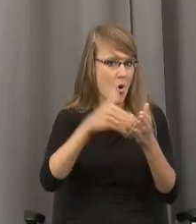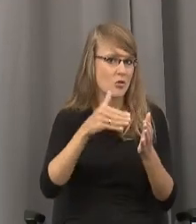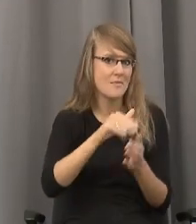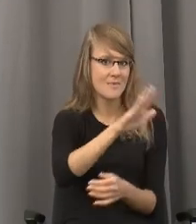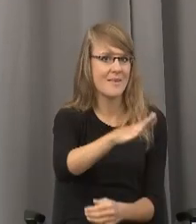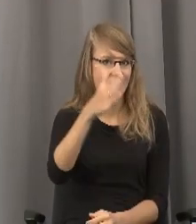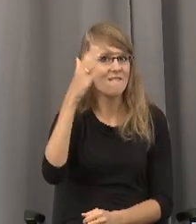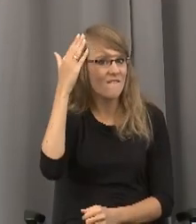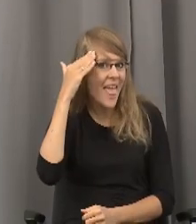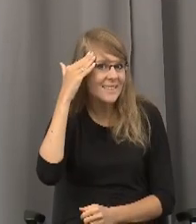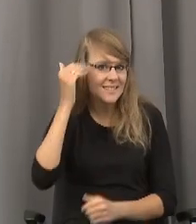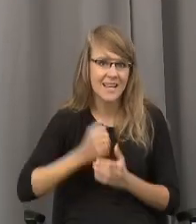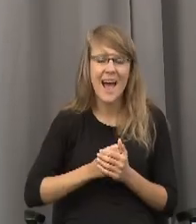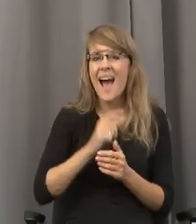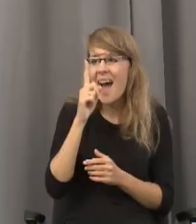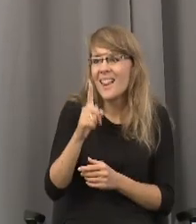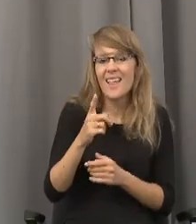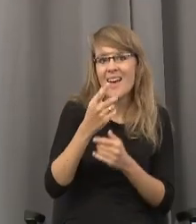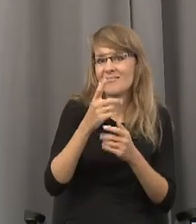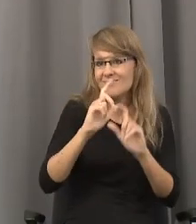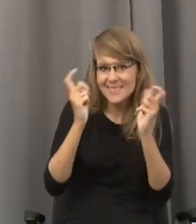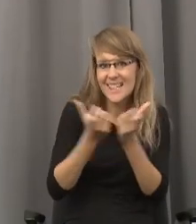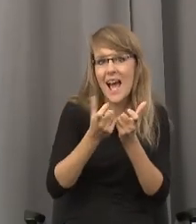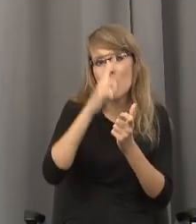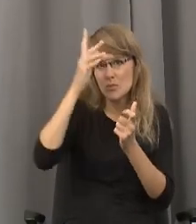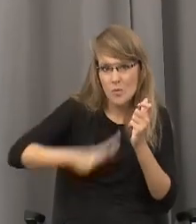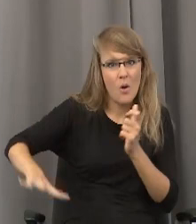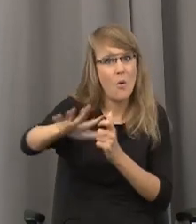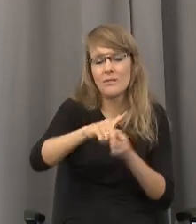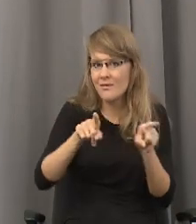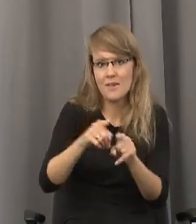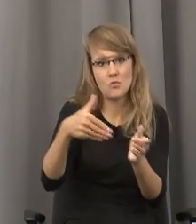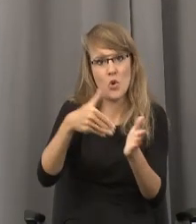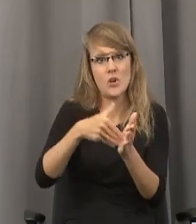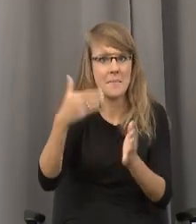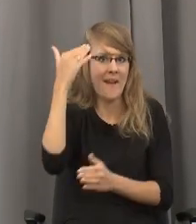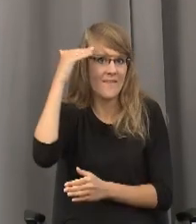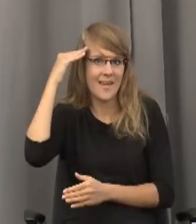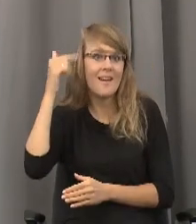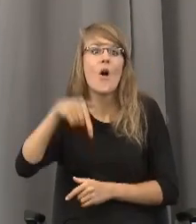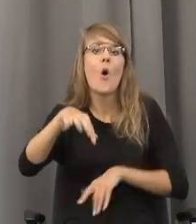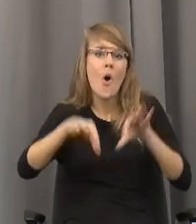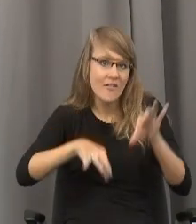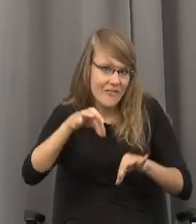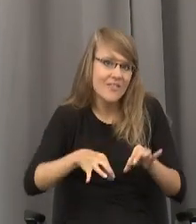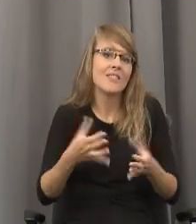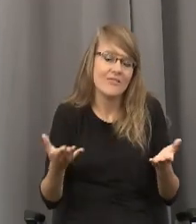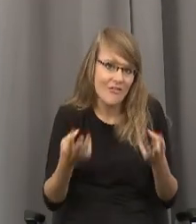potrzebna całemu społeczeństwu. Dlatego tak ważna jest ta konferencja, żeby upowszechniać wiedzę,